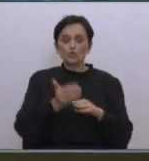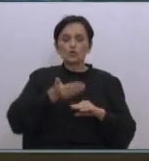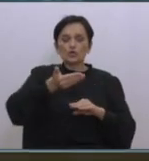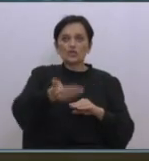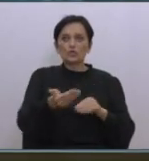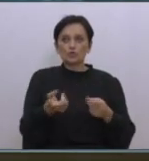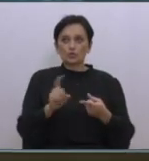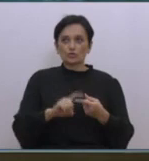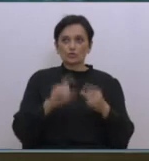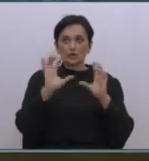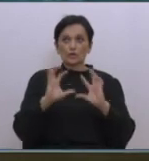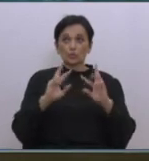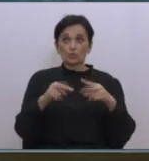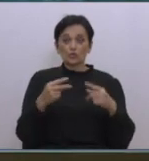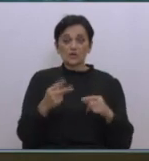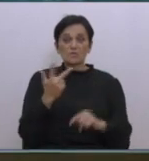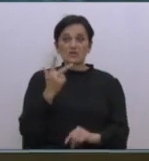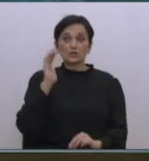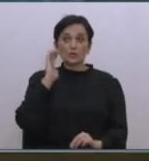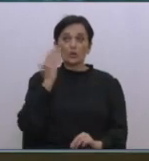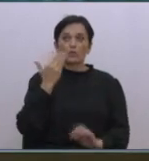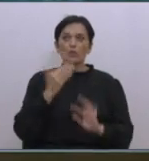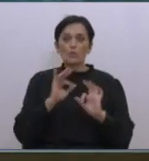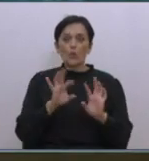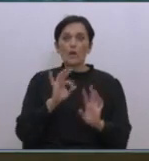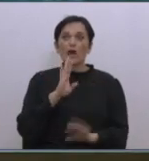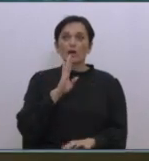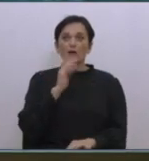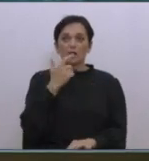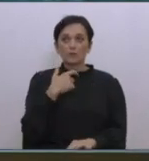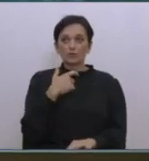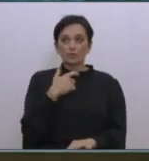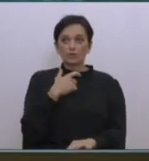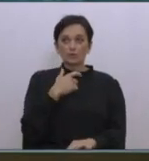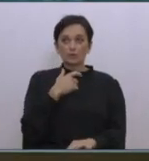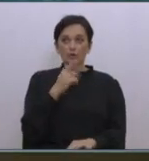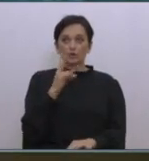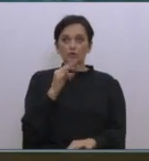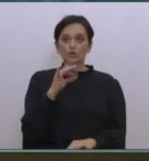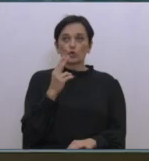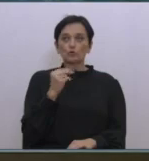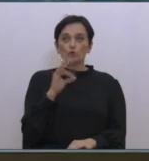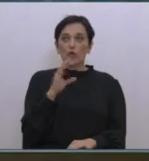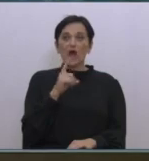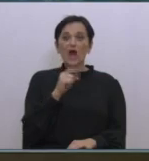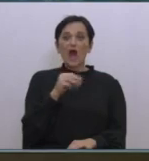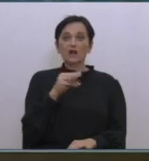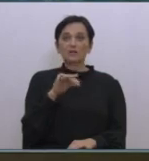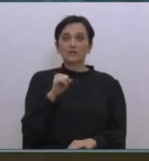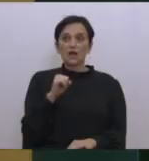შესახებ კანონშრომა მესამე მოსმენით მოხსენებული ქალბატონი ნინო წილოსანი, ხათია